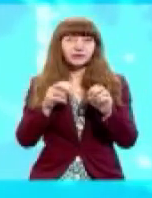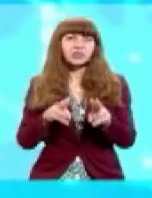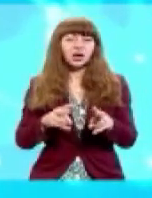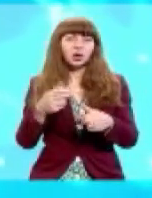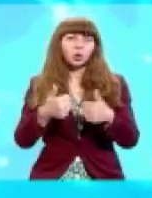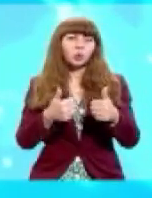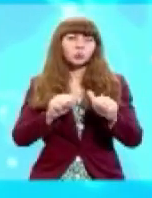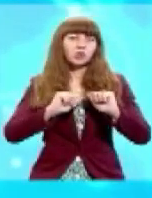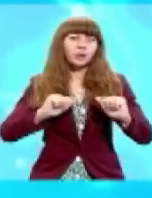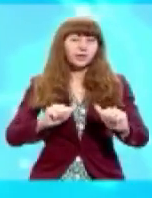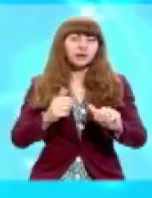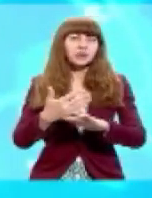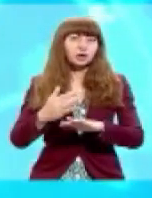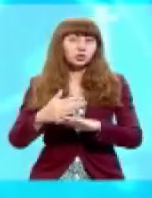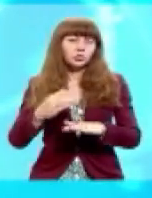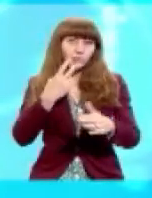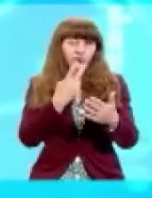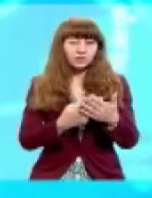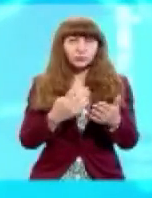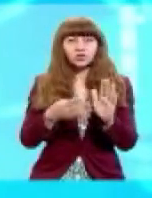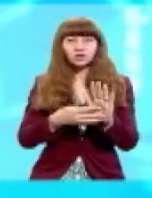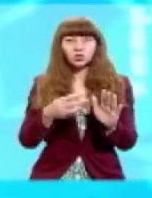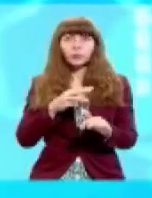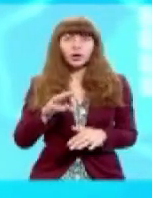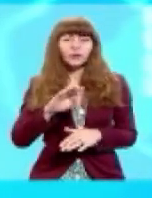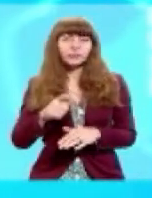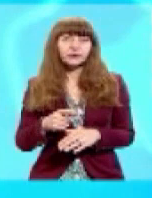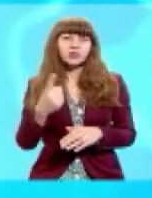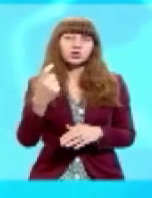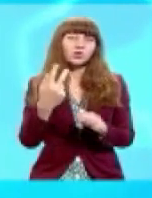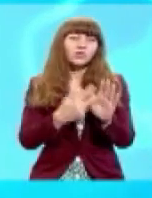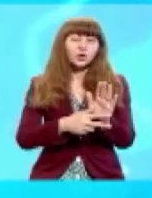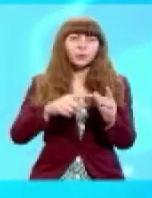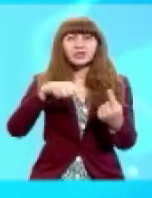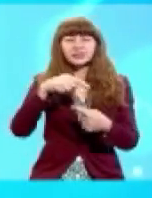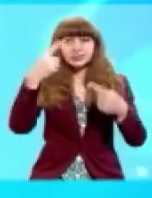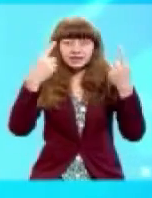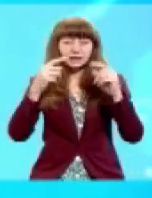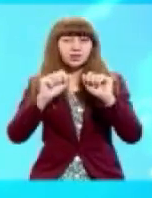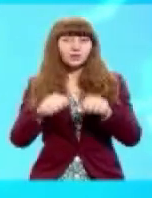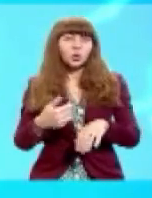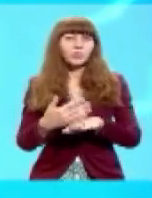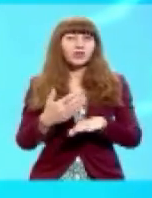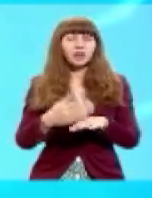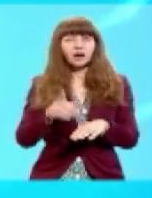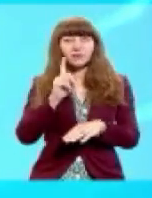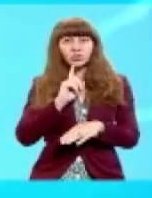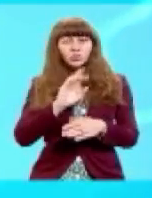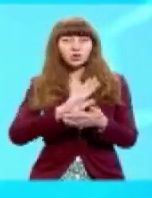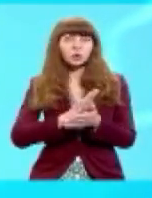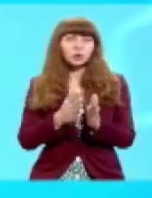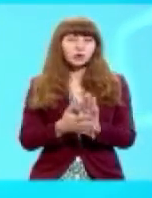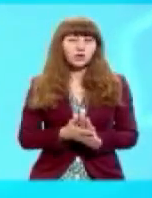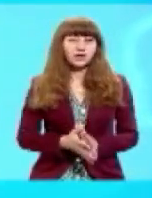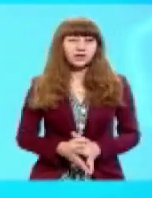конкурсная комиссия. На кредитование предусмотрено 900 миллионов. Порядка 180 бизнес-идей смогут прокредитовать на выгодных для